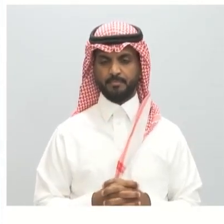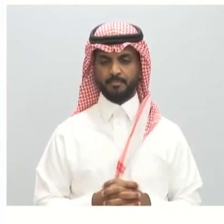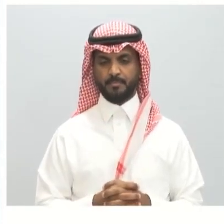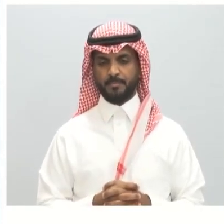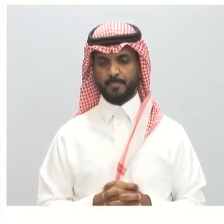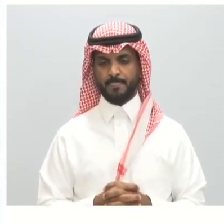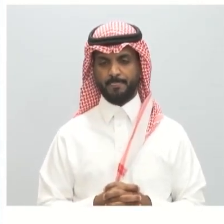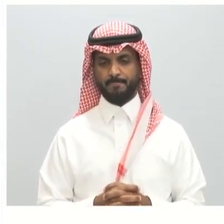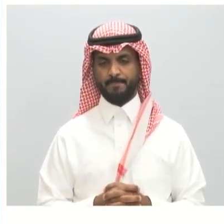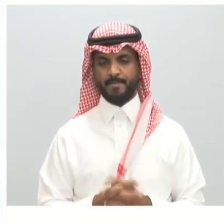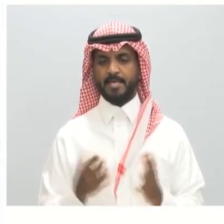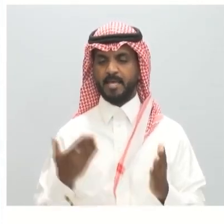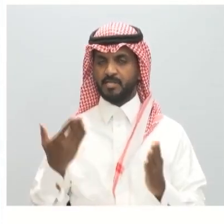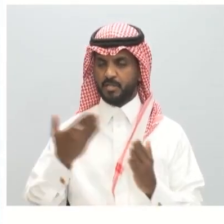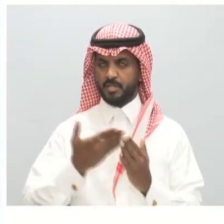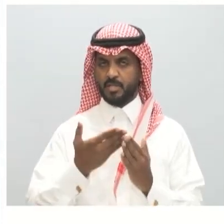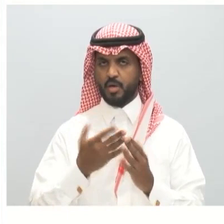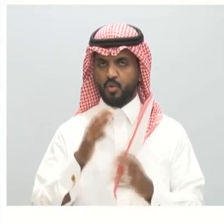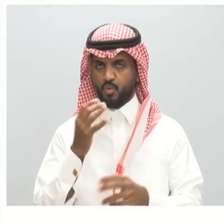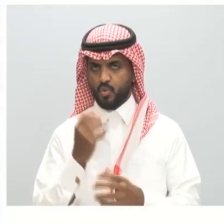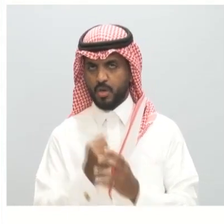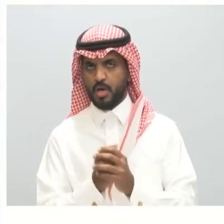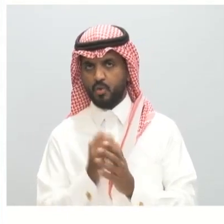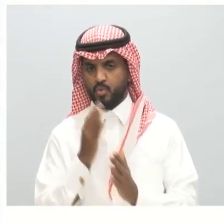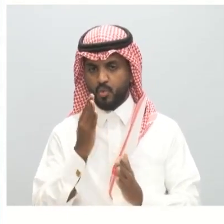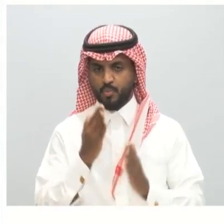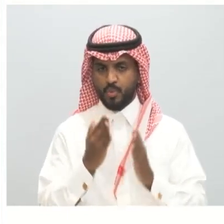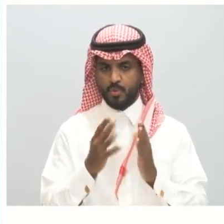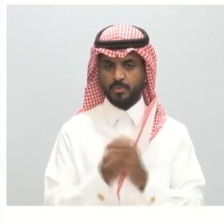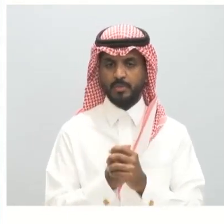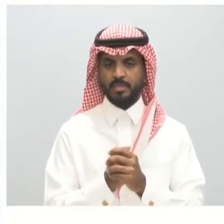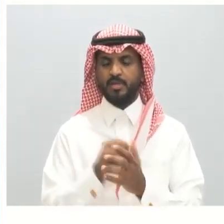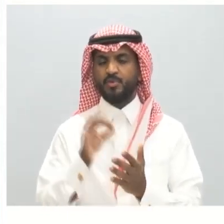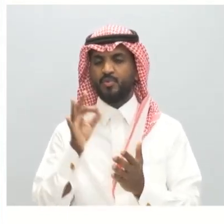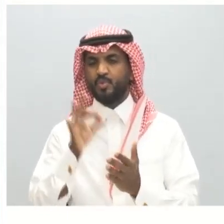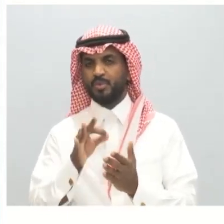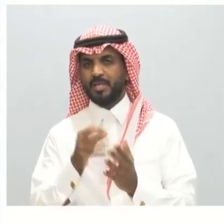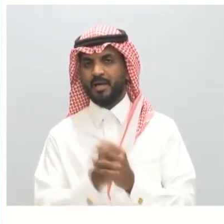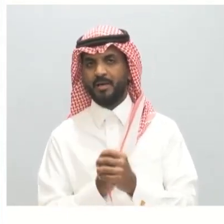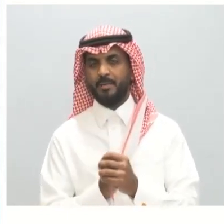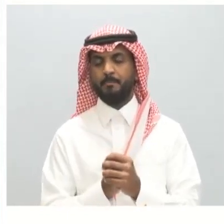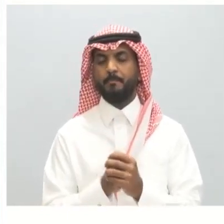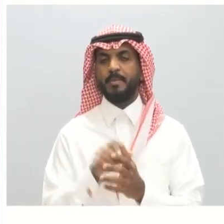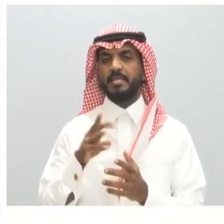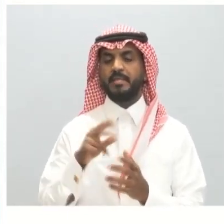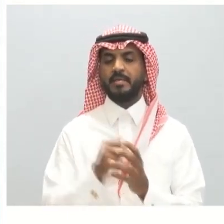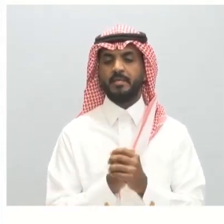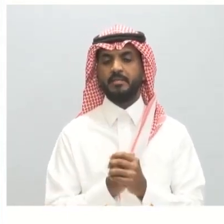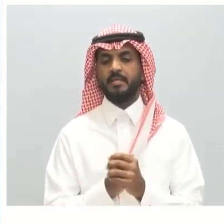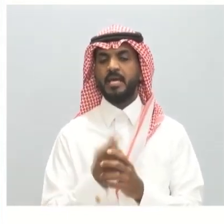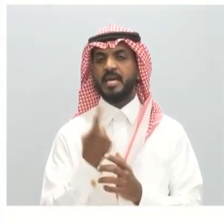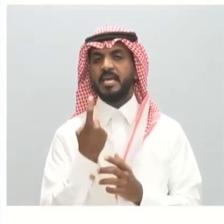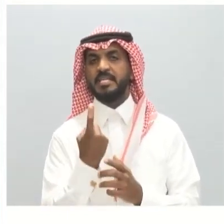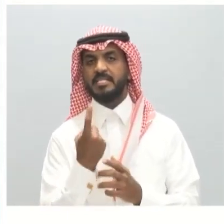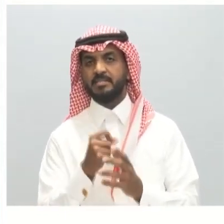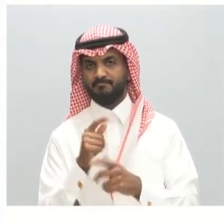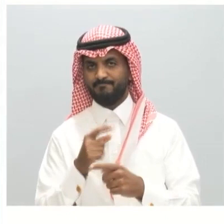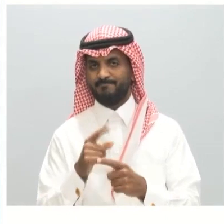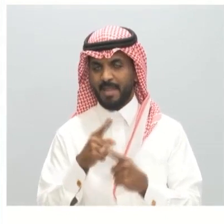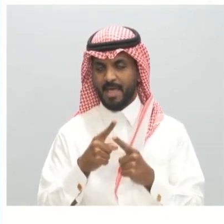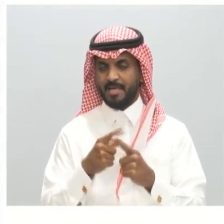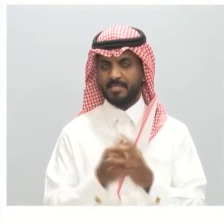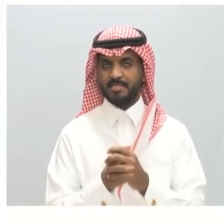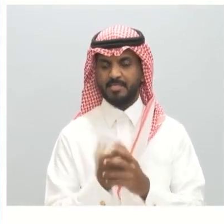منخفضه لكي يصل الروبوت الى النقطه باحداثيات اكس نا 900 ملم